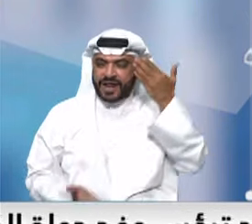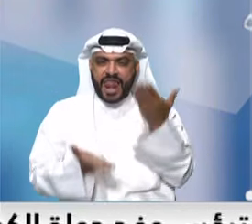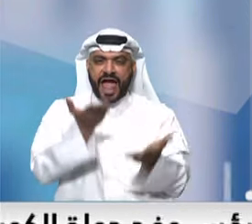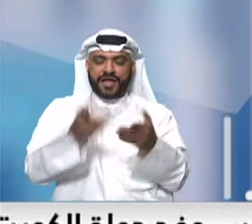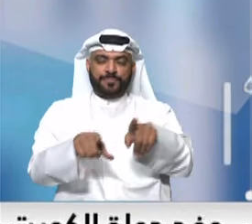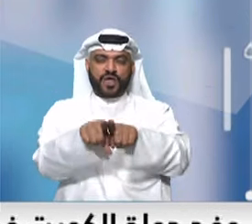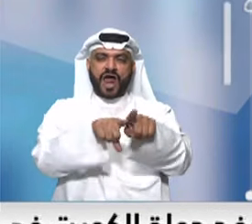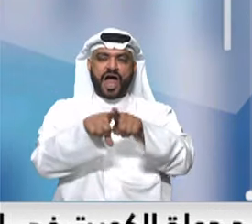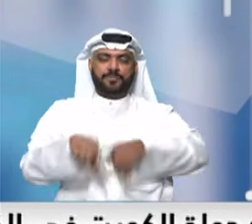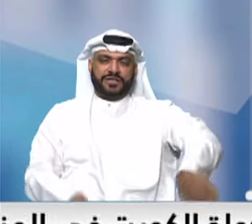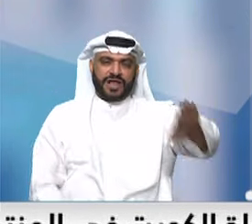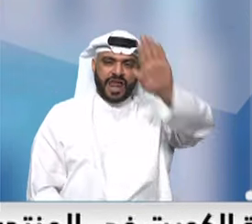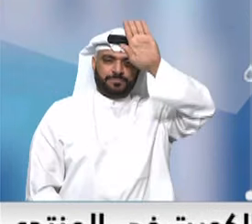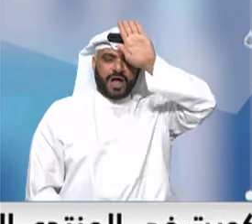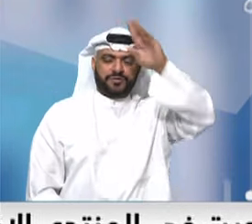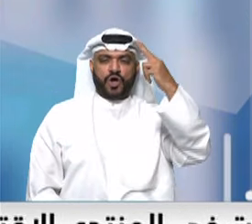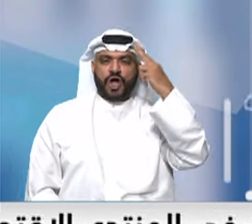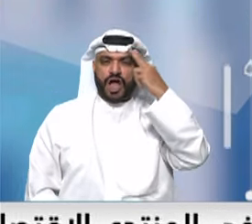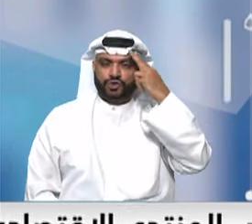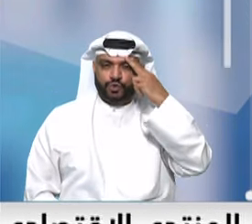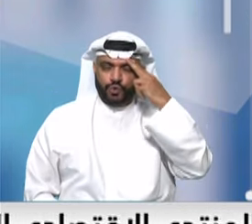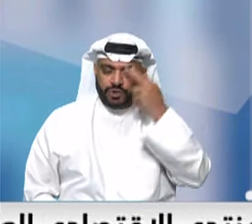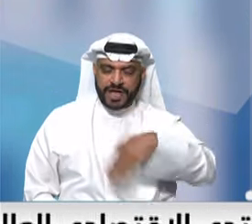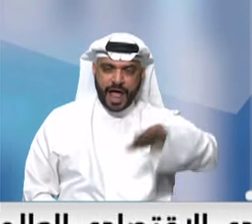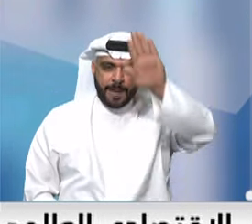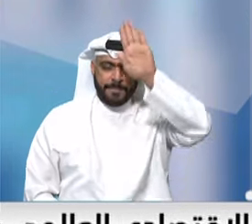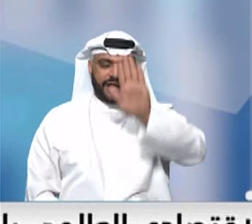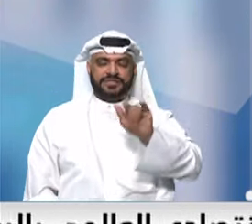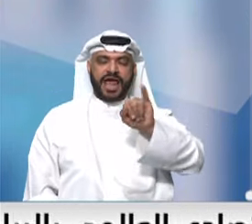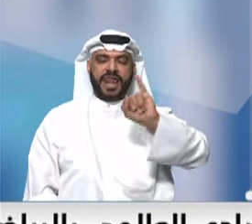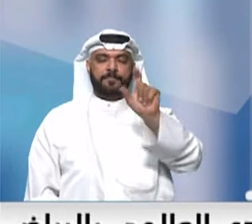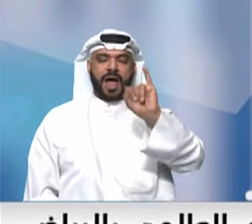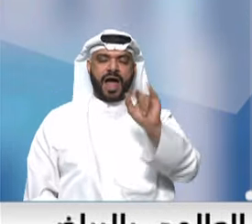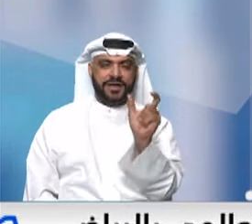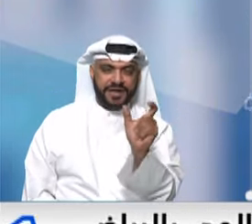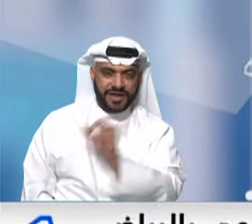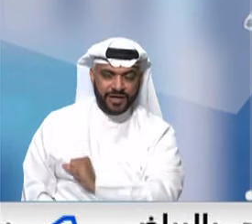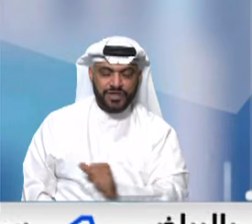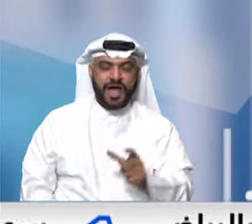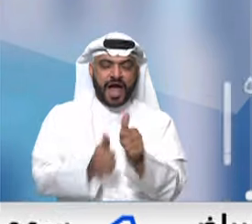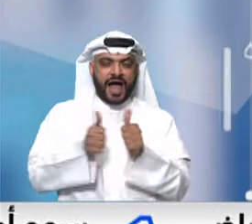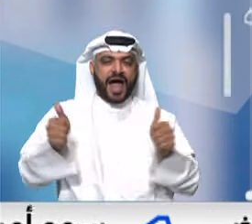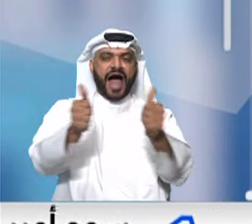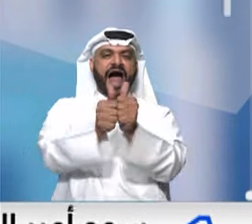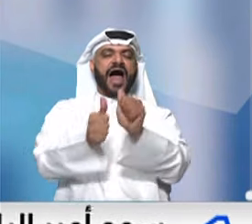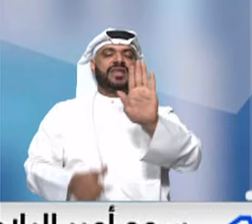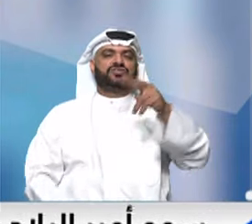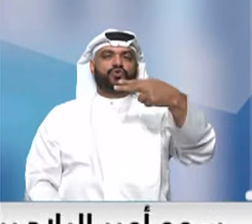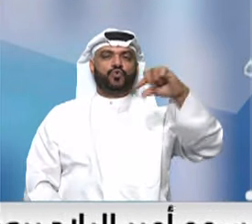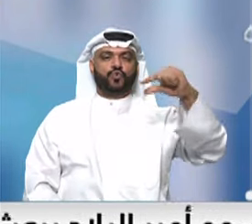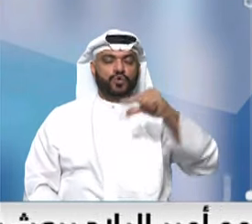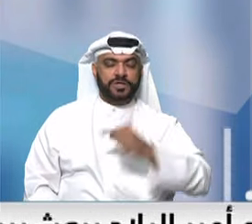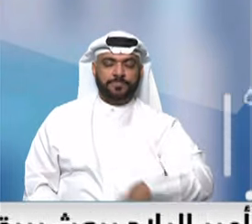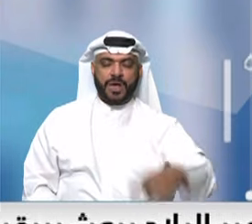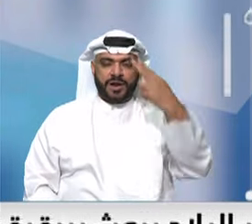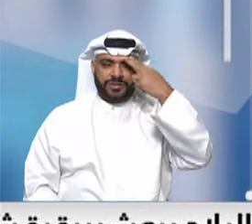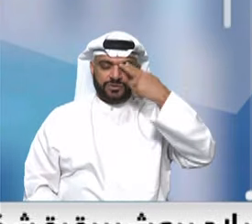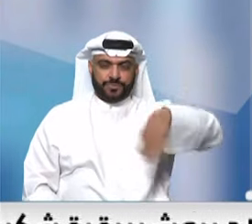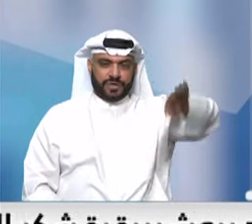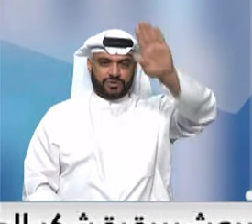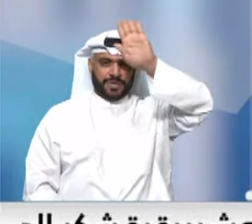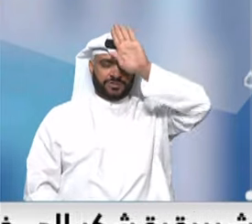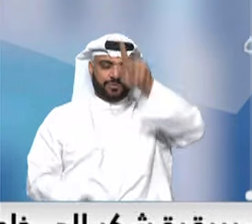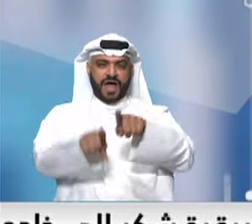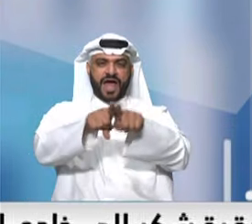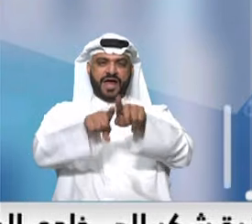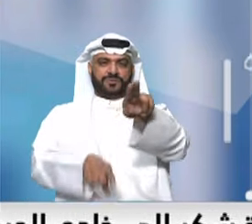لأخي العزيز خادم الحرمين الشريفين الملك سلمان بن عبد العزيز آل سعود ملك المملكة العربية